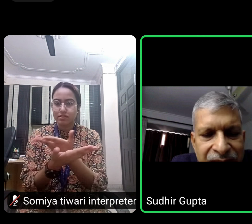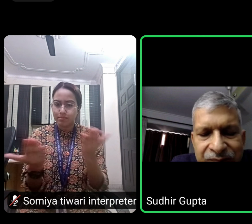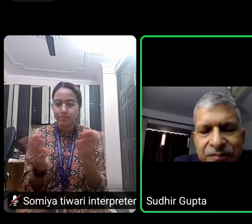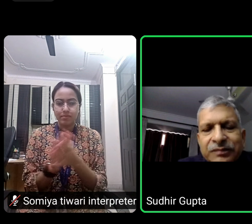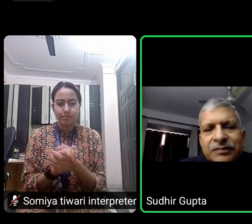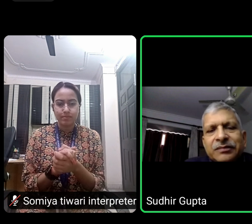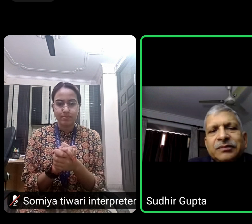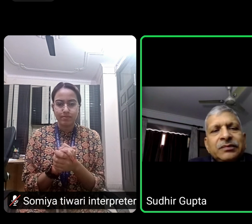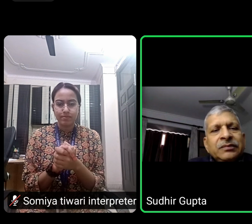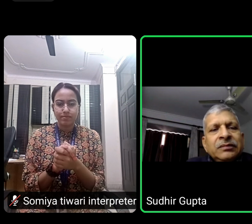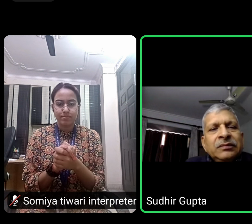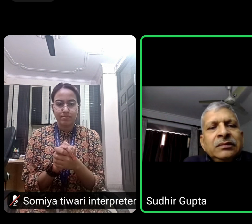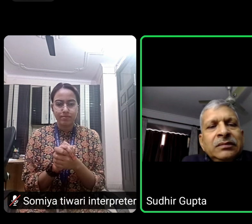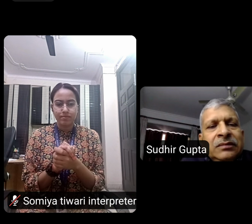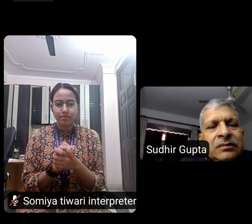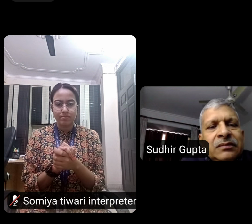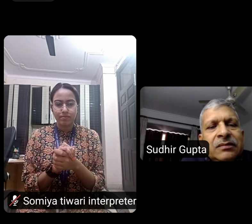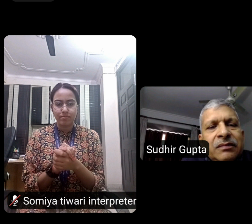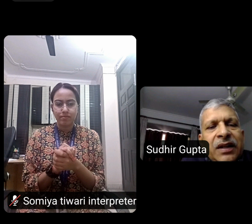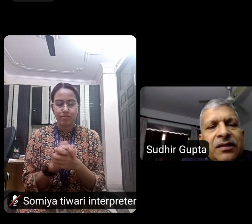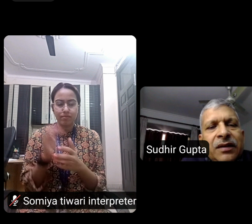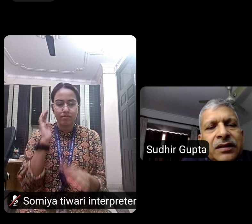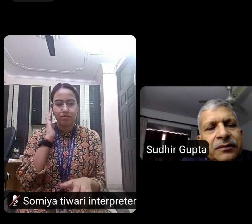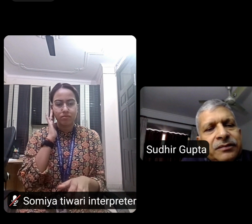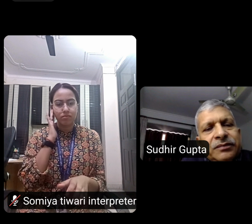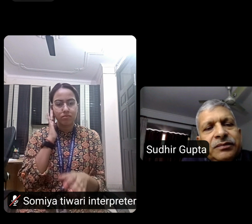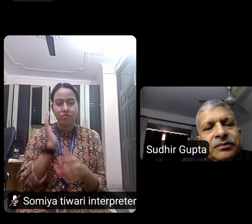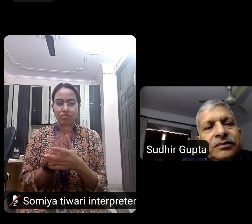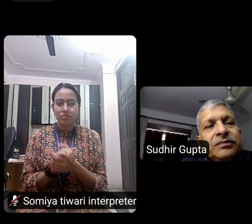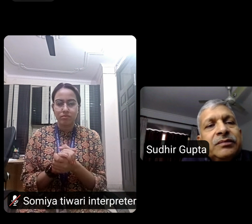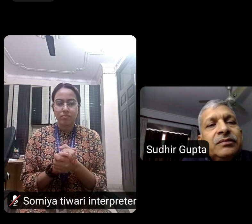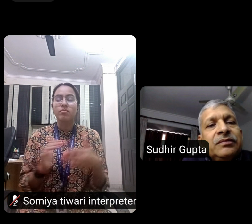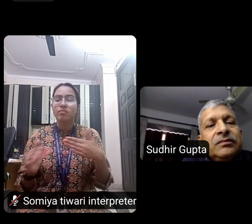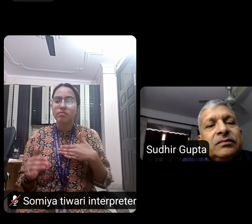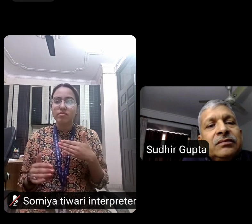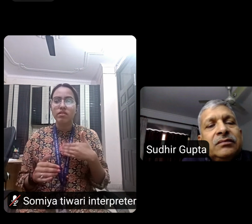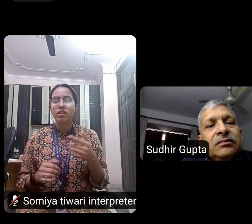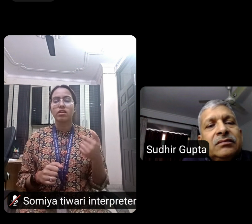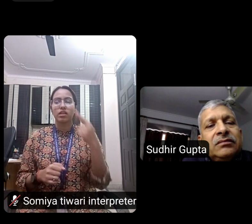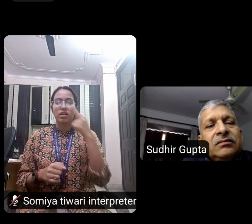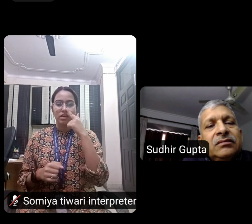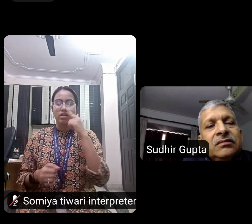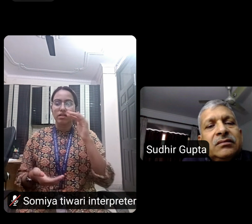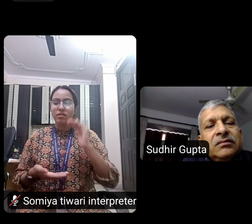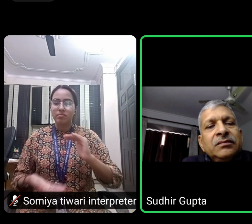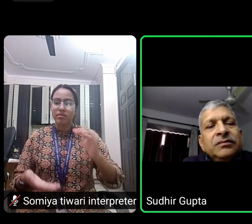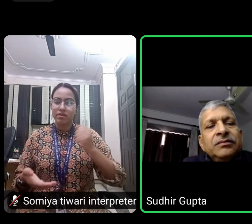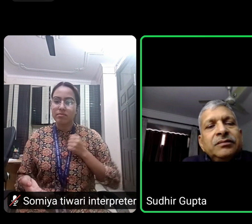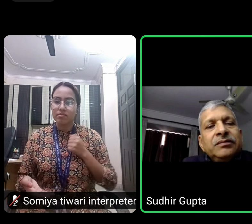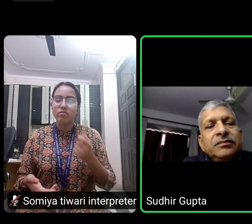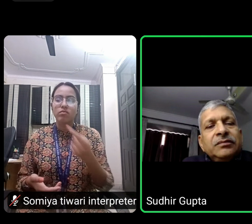साथ। सर थैंक यू सर। सर मेरा बच्चे का डाउन सिंड्रोम बच्चा है सर,